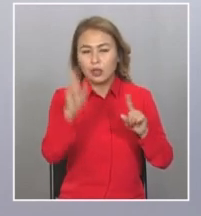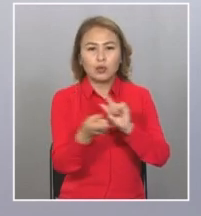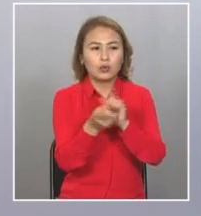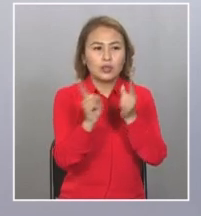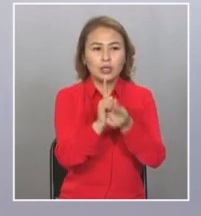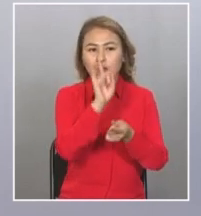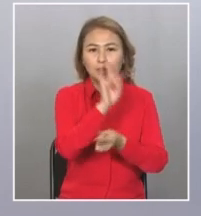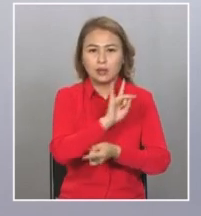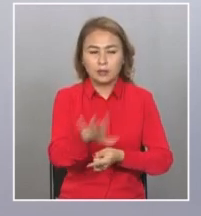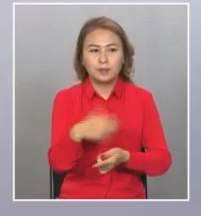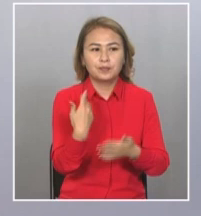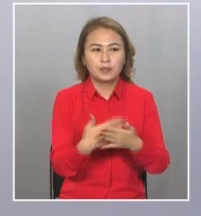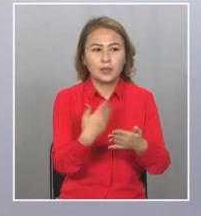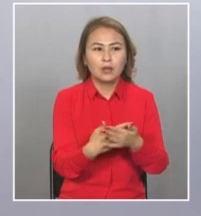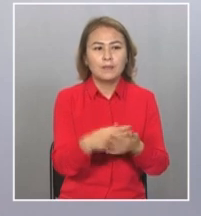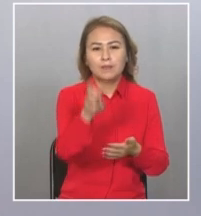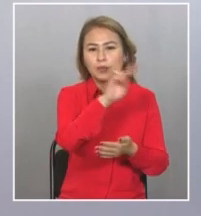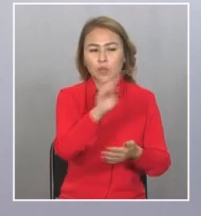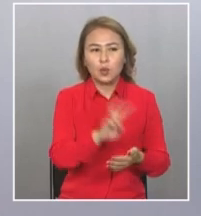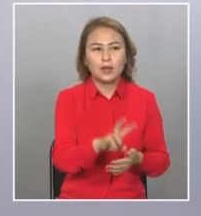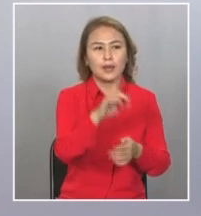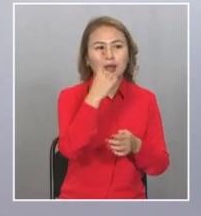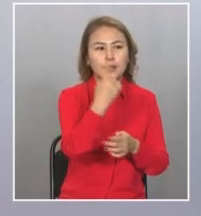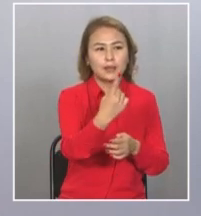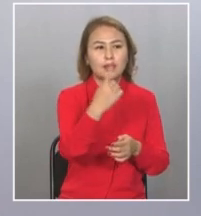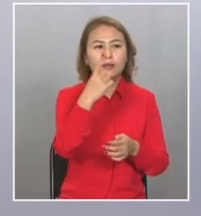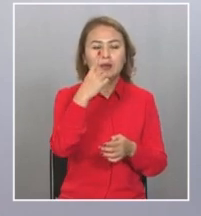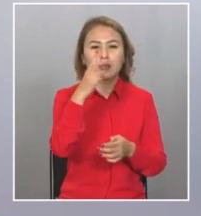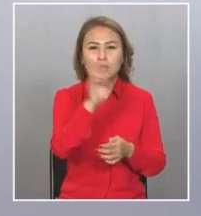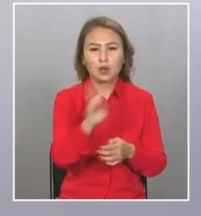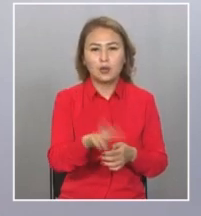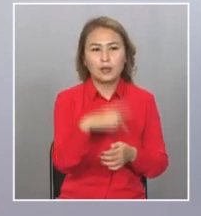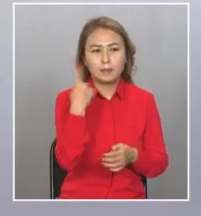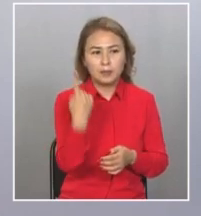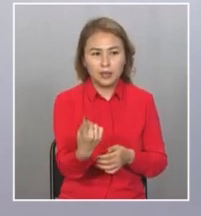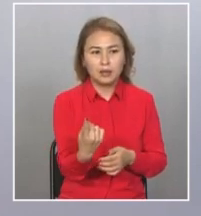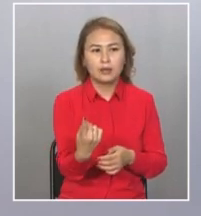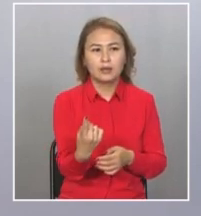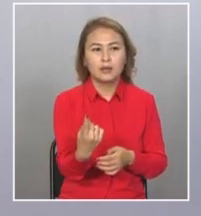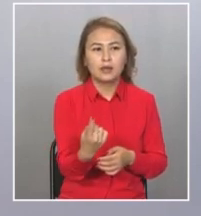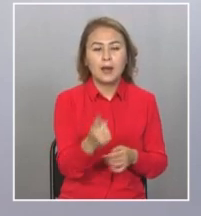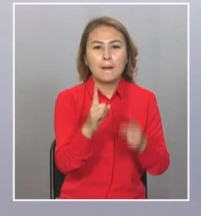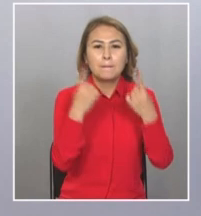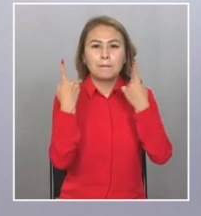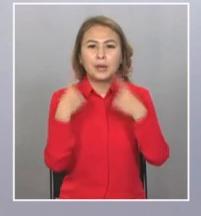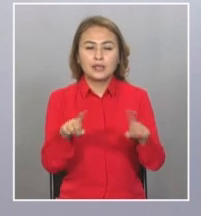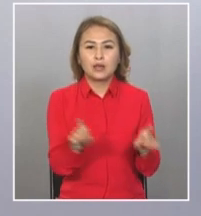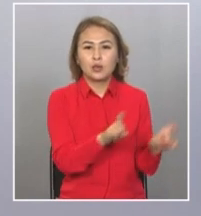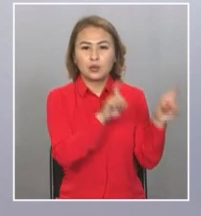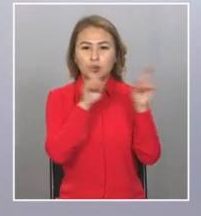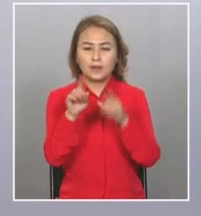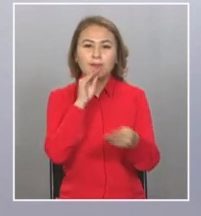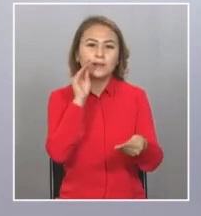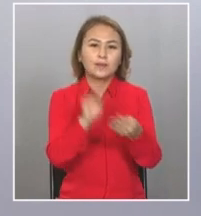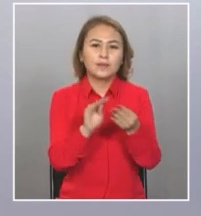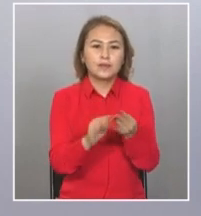Яғни, доллар A, доллар 1 абсолюттік сілтемесін басқа ұяшыққа көшірсек,